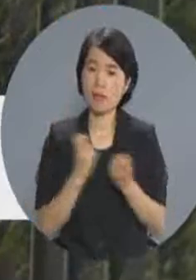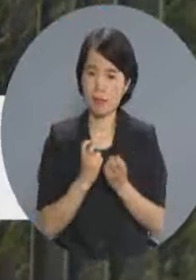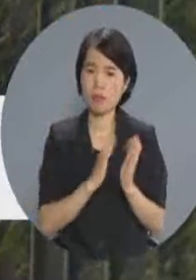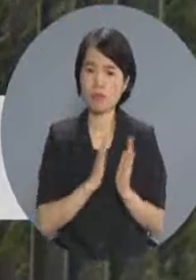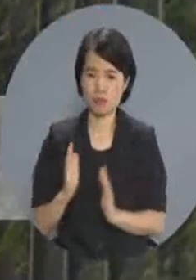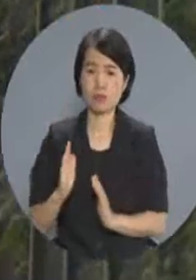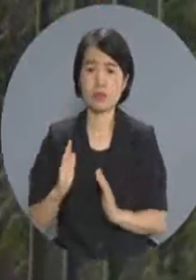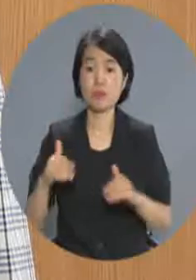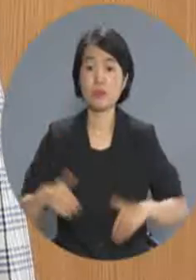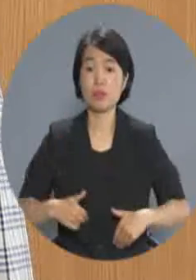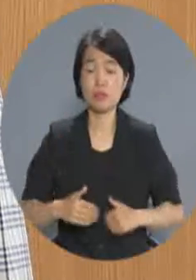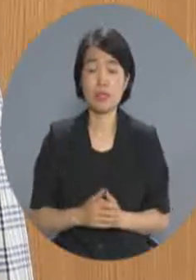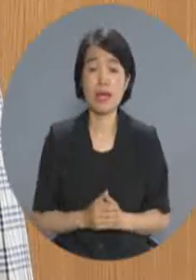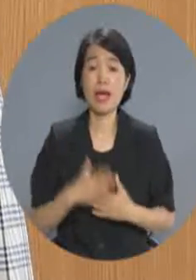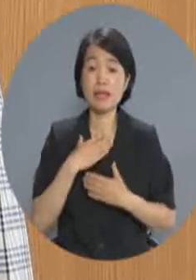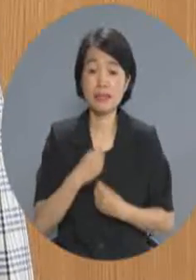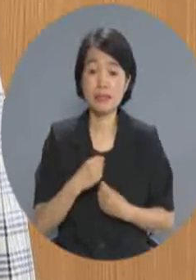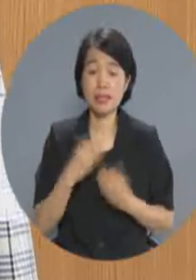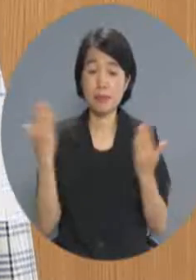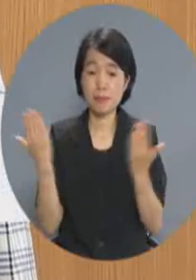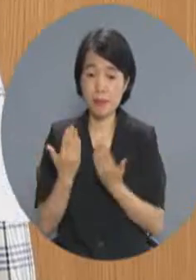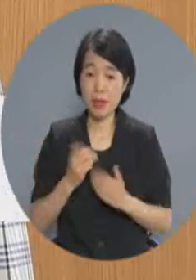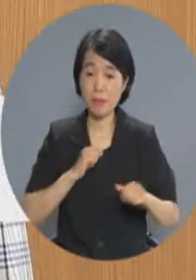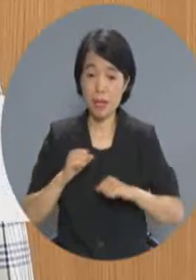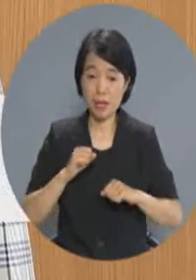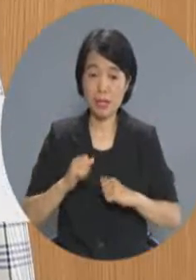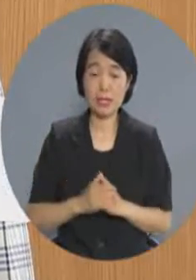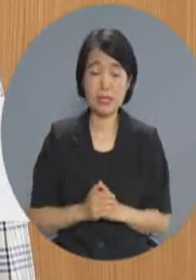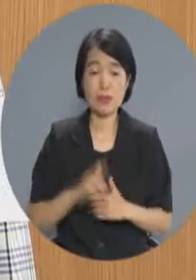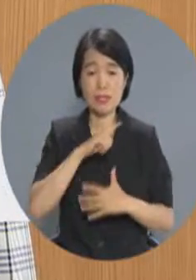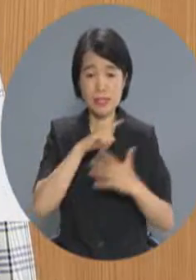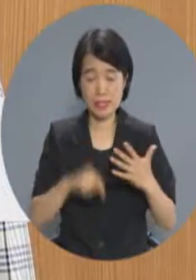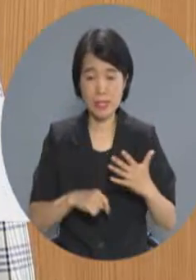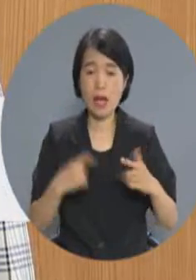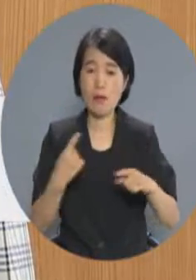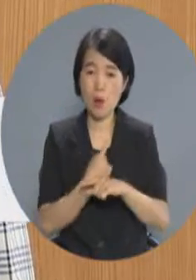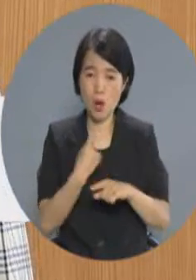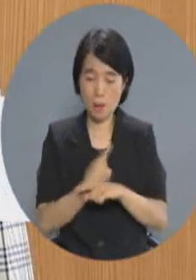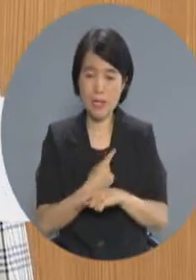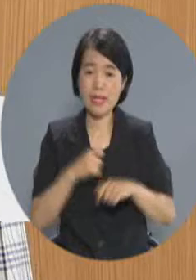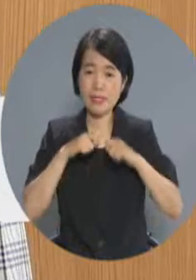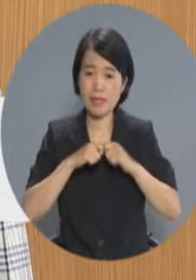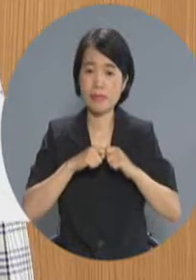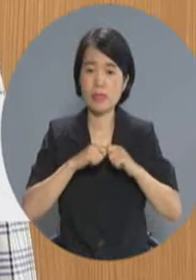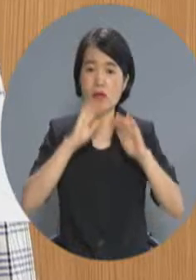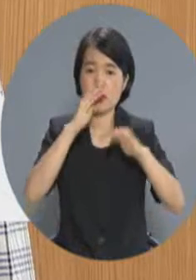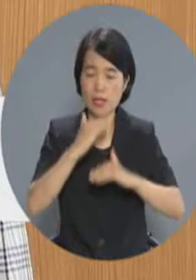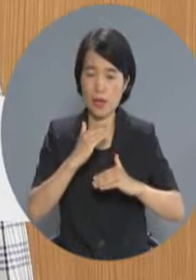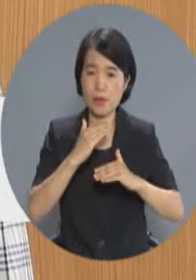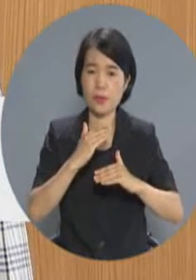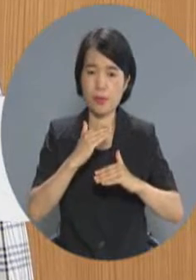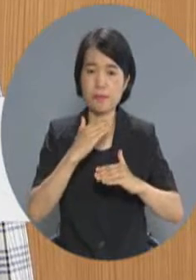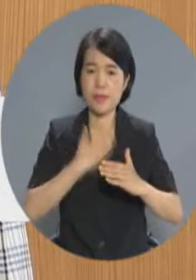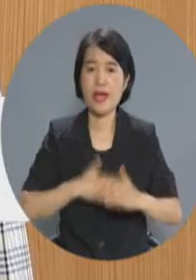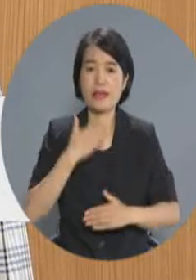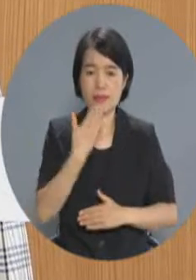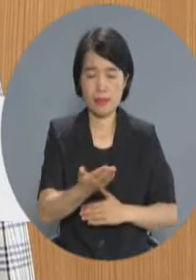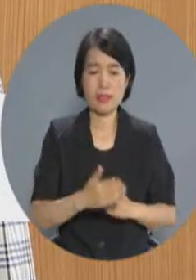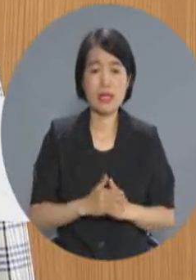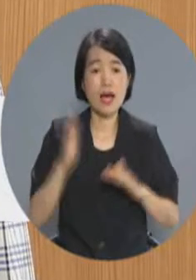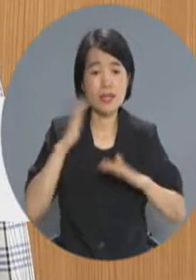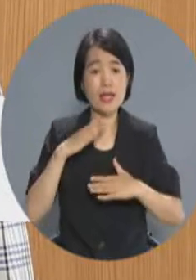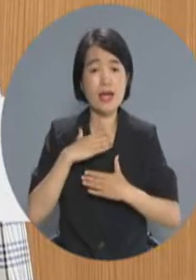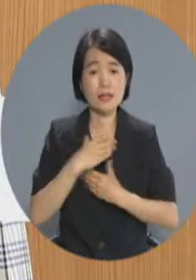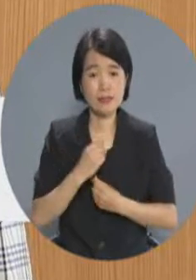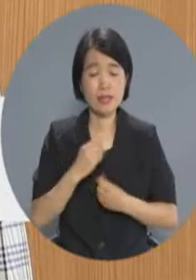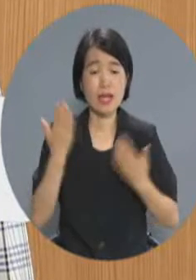시급합니다 안전하게 대응할 수 있게끔 지침 이라던가 그런 것들을 좀 더 보완해서 세부적인 내용을 안내해서